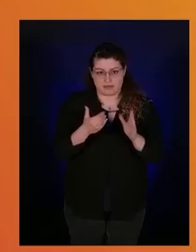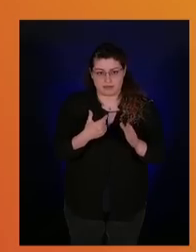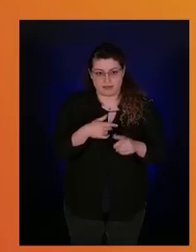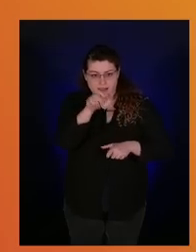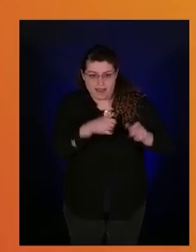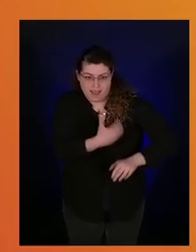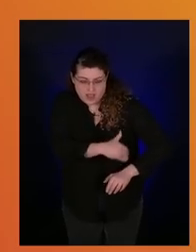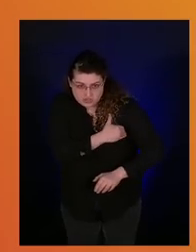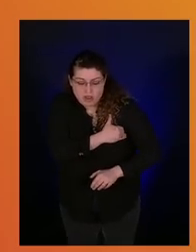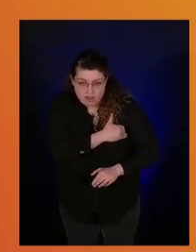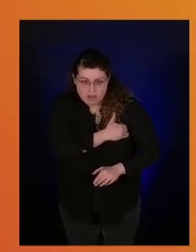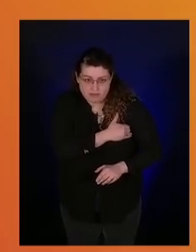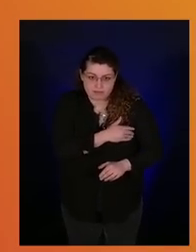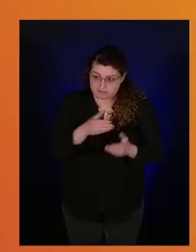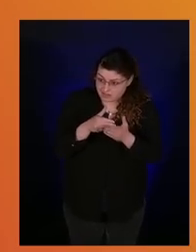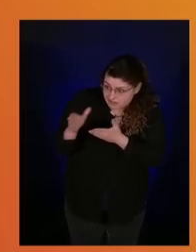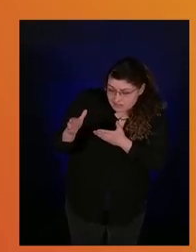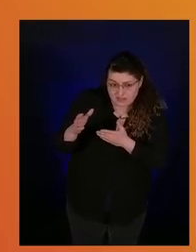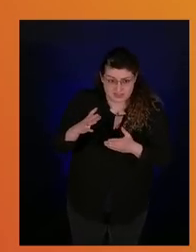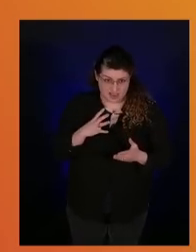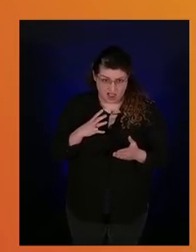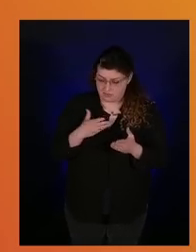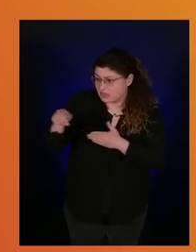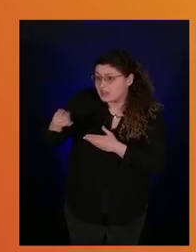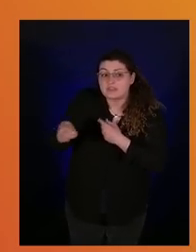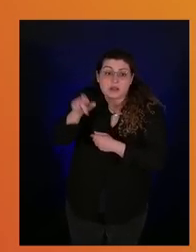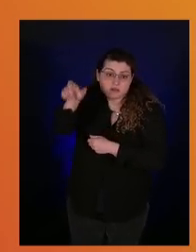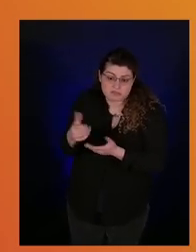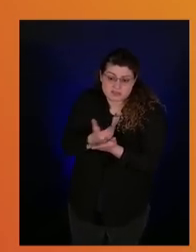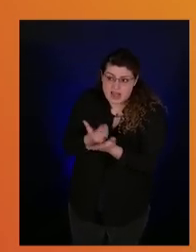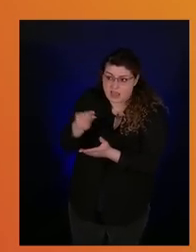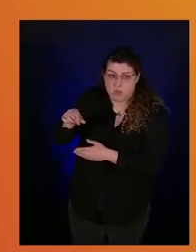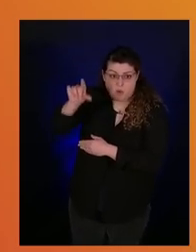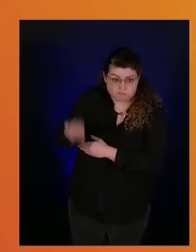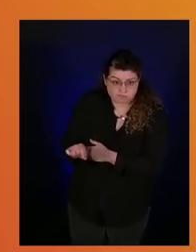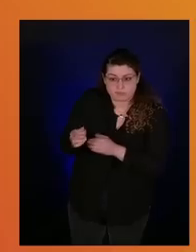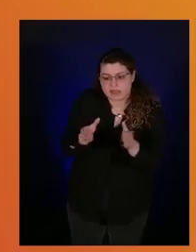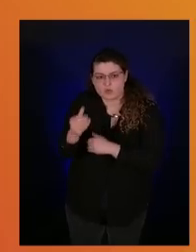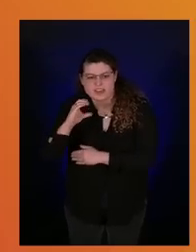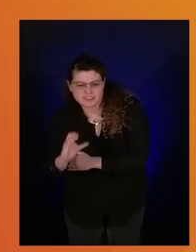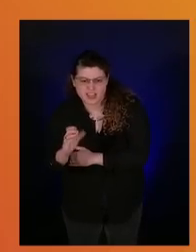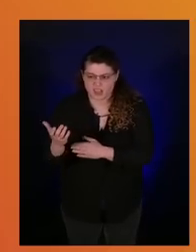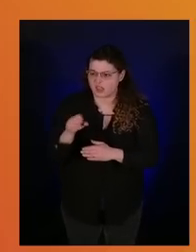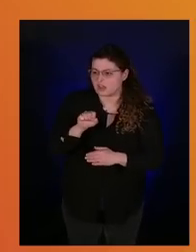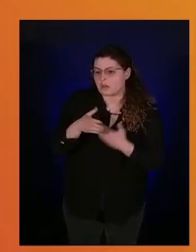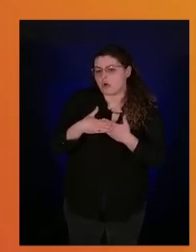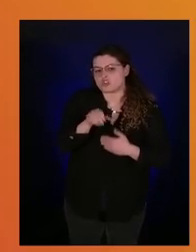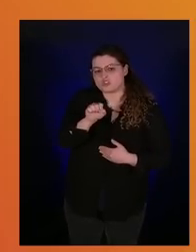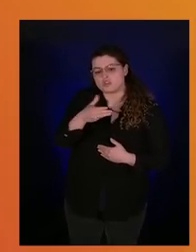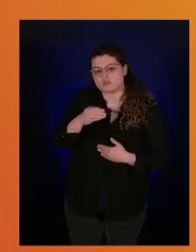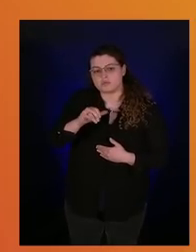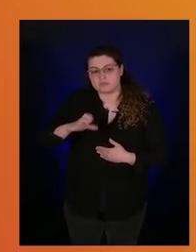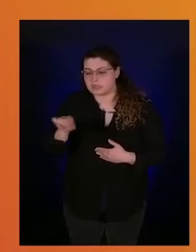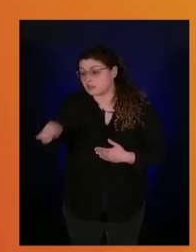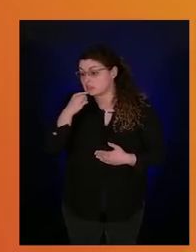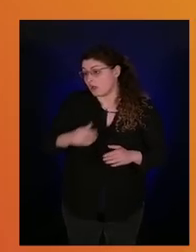du Ségur. Et comme par hasard, c'est les plus mal payés, c'est les agents de catégorie C, les SMICards, les SMICards, bref, le